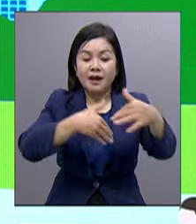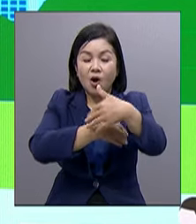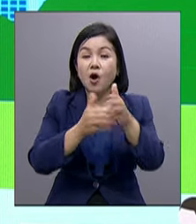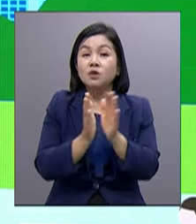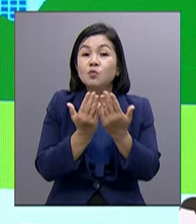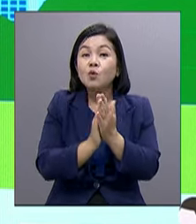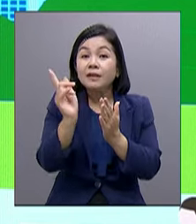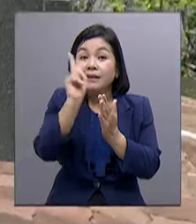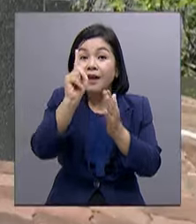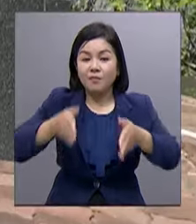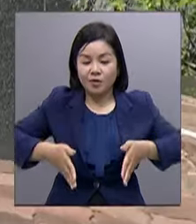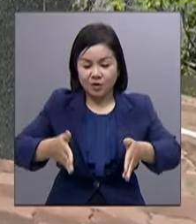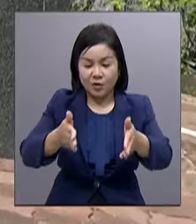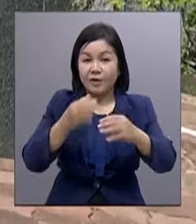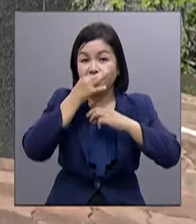เทียนค่ะ